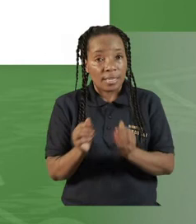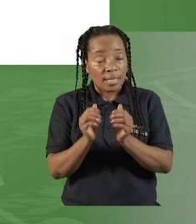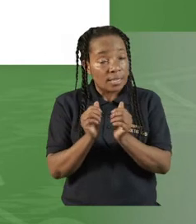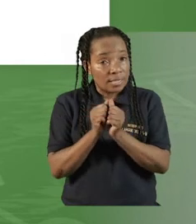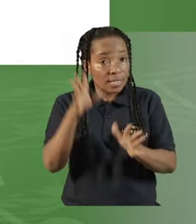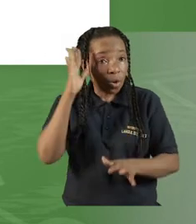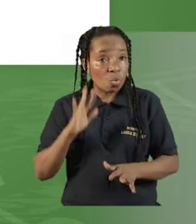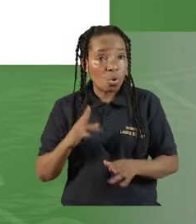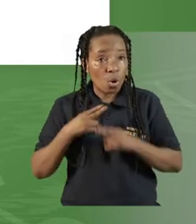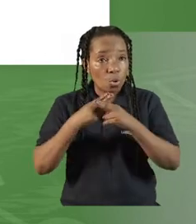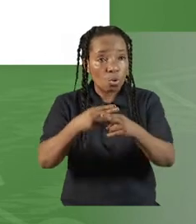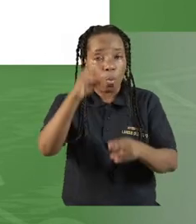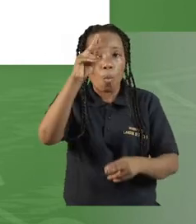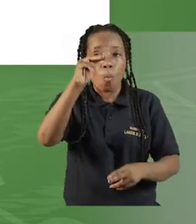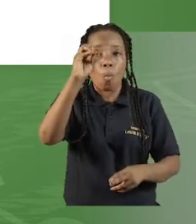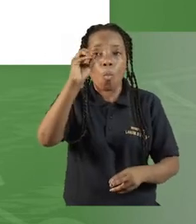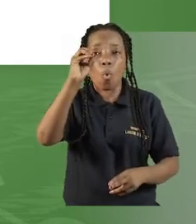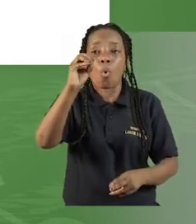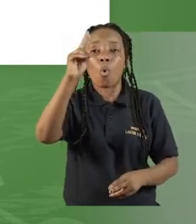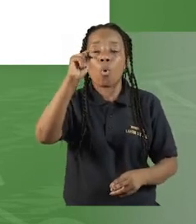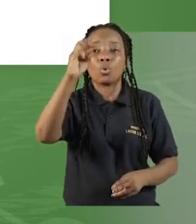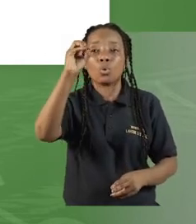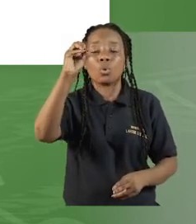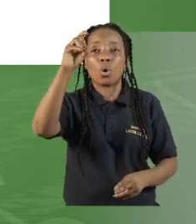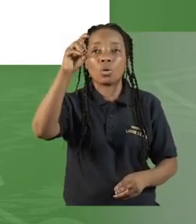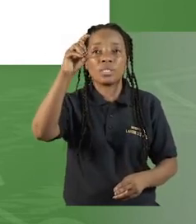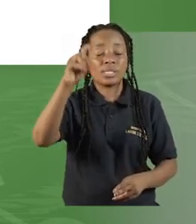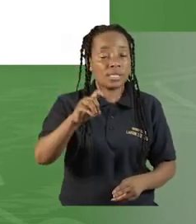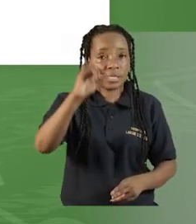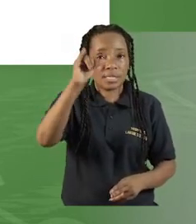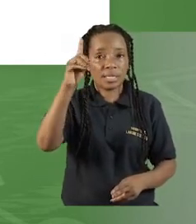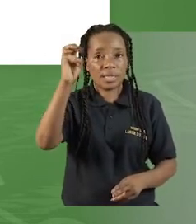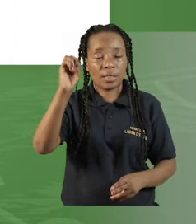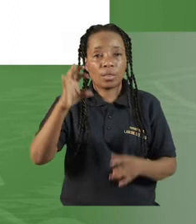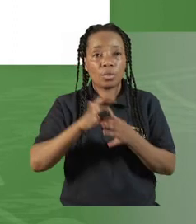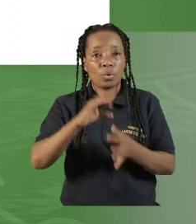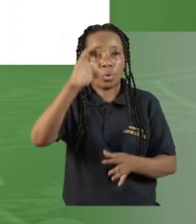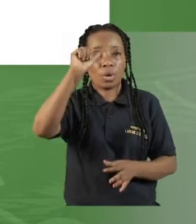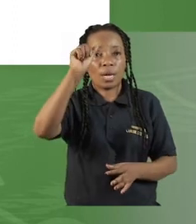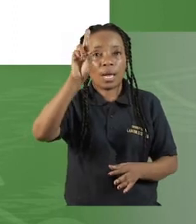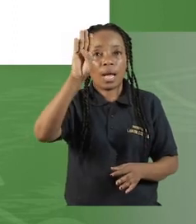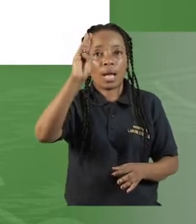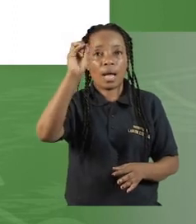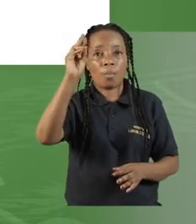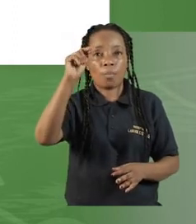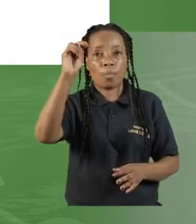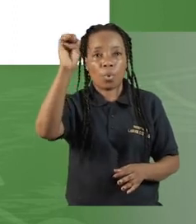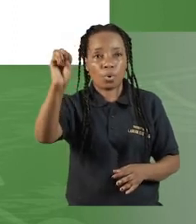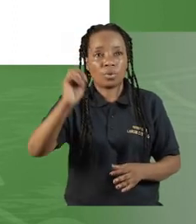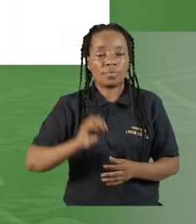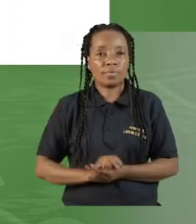le monoxyde de carbone. L'équation bilan de sa formation s'écrit